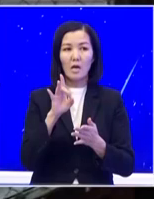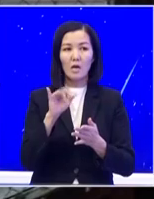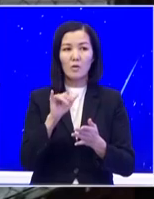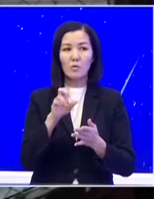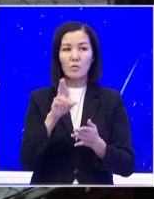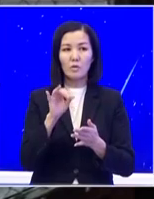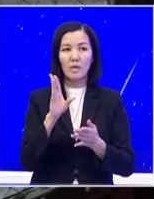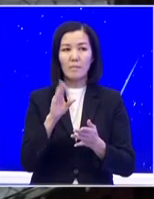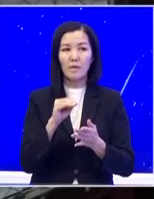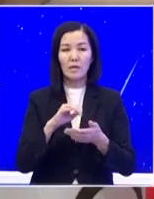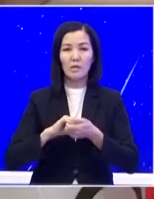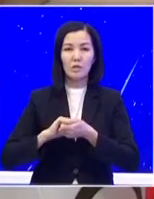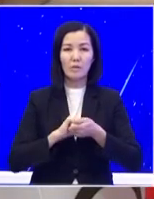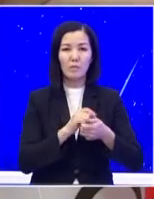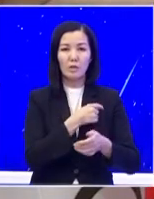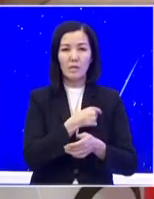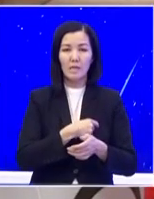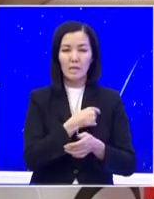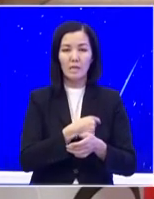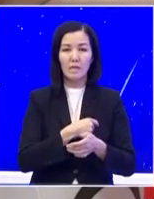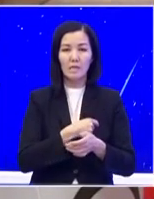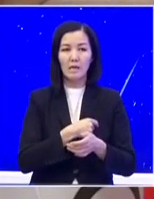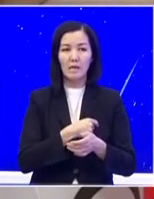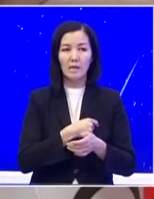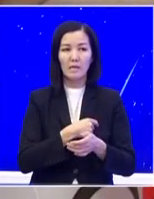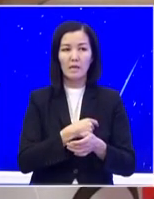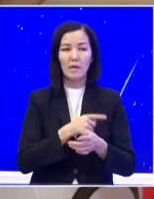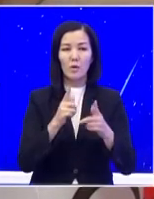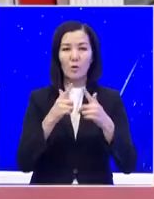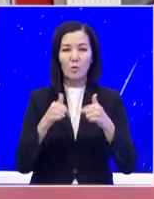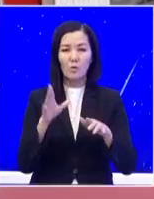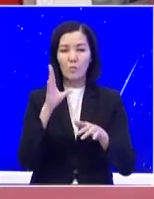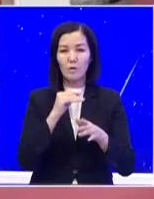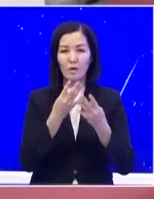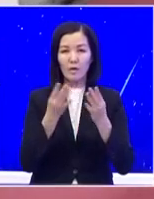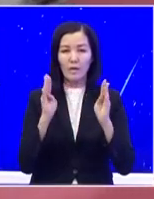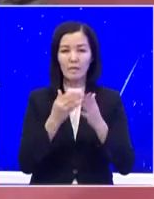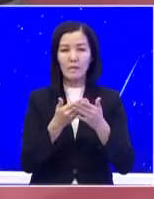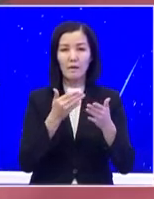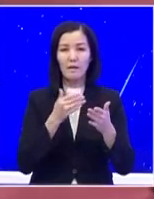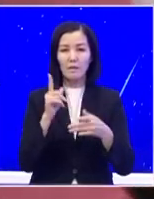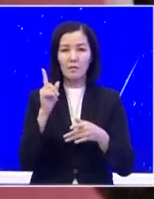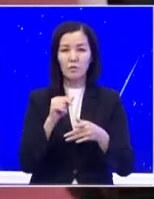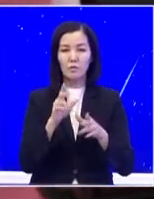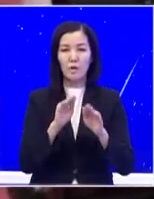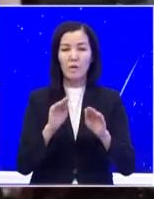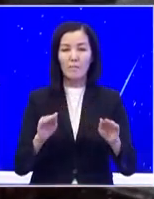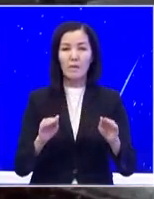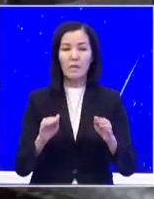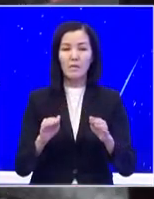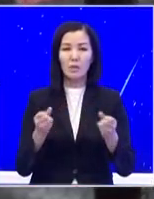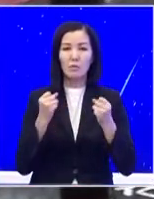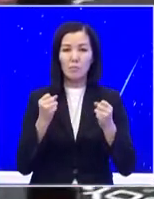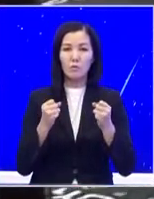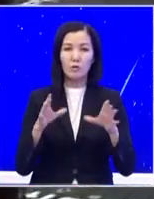әкімұлы аралас жекпе-жек жаттықтырушысы, жекпе-жек академиясында құрып үлгерген. Карантин алдында бұл залда жүзге тарта бала мен кәсіби